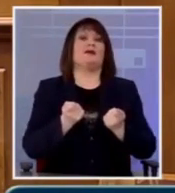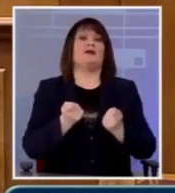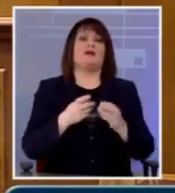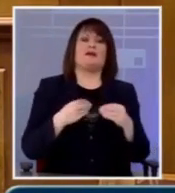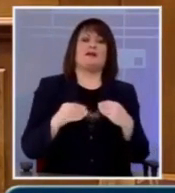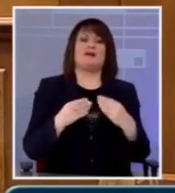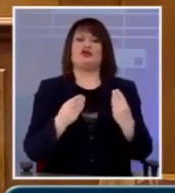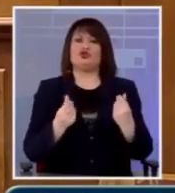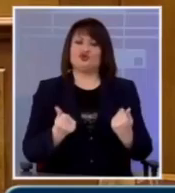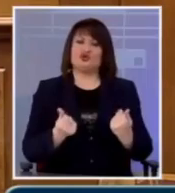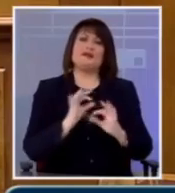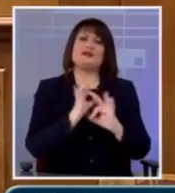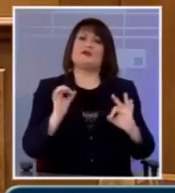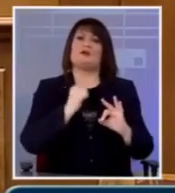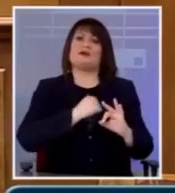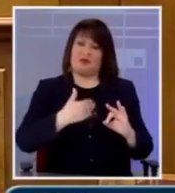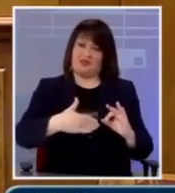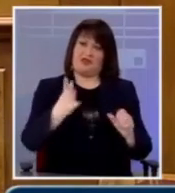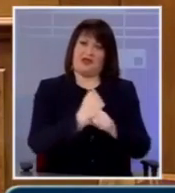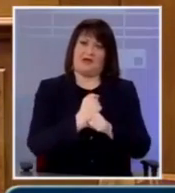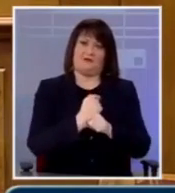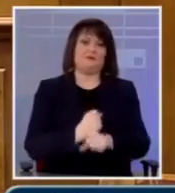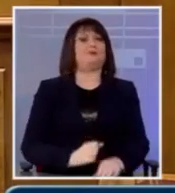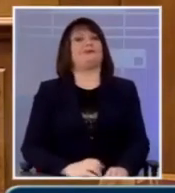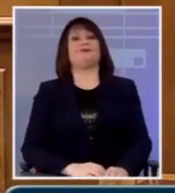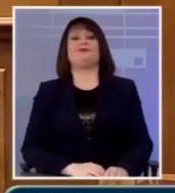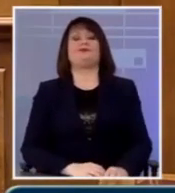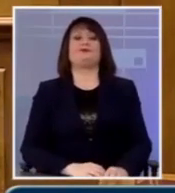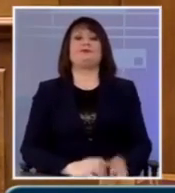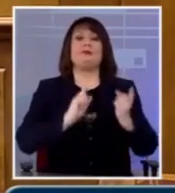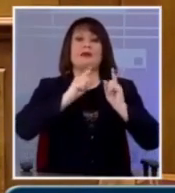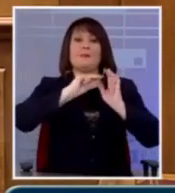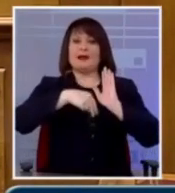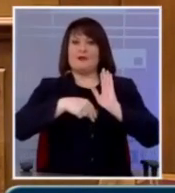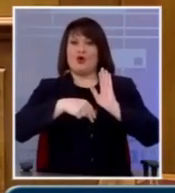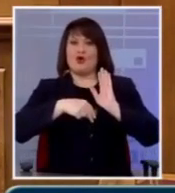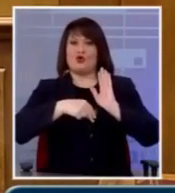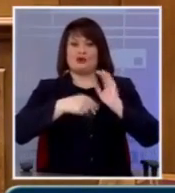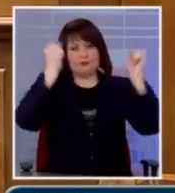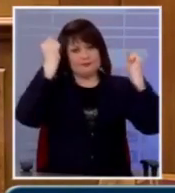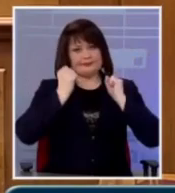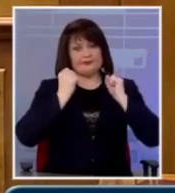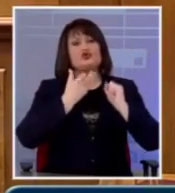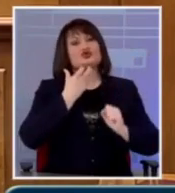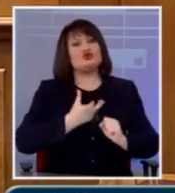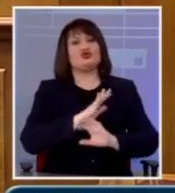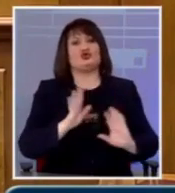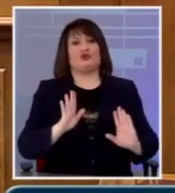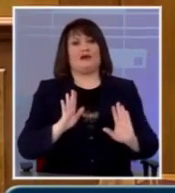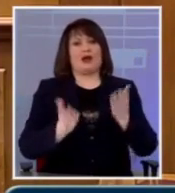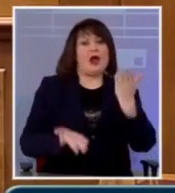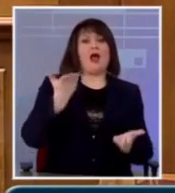ευελιξία, είμαστε σίγουροι ότι θα τα καταφέρουμε. Το μνημόνιο έχει ήδη βλάψει σοβαρά και